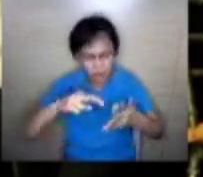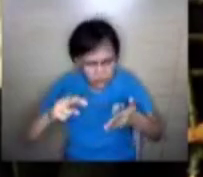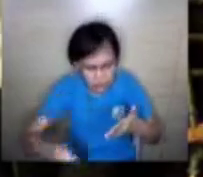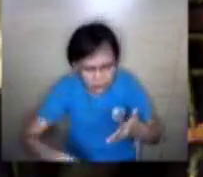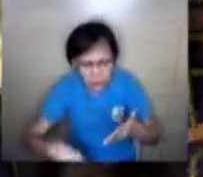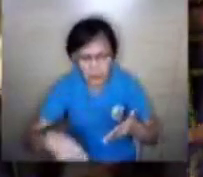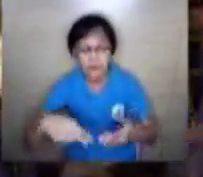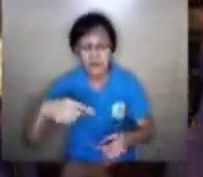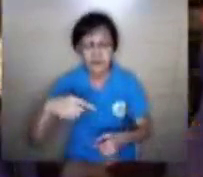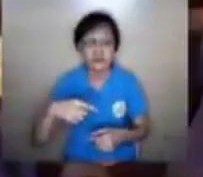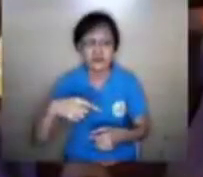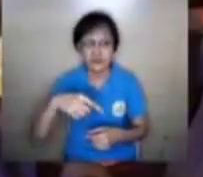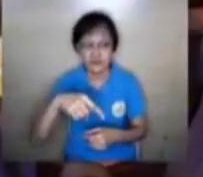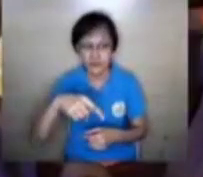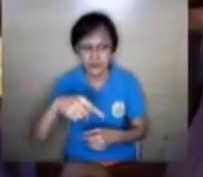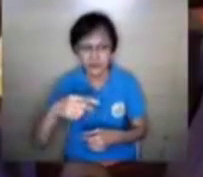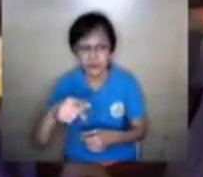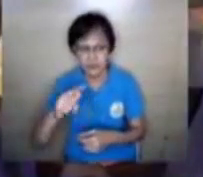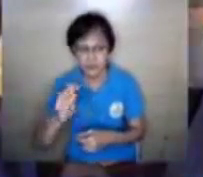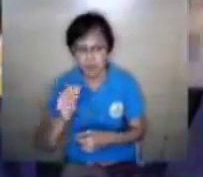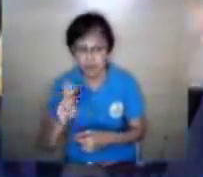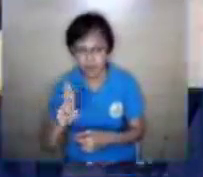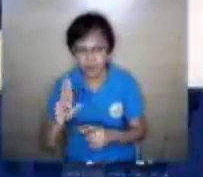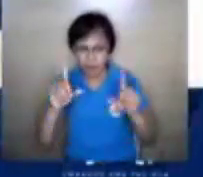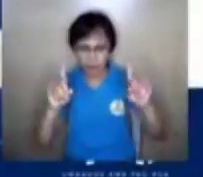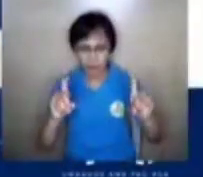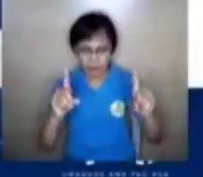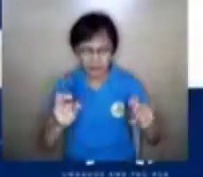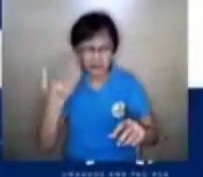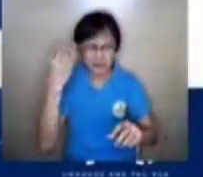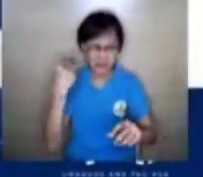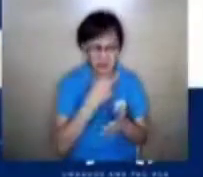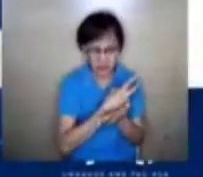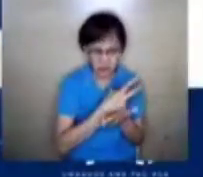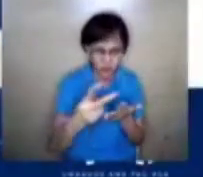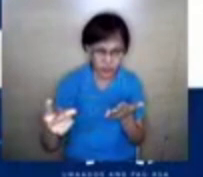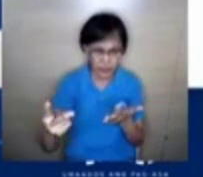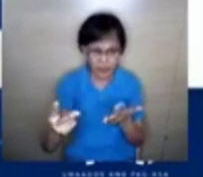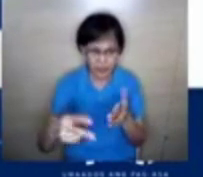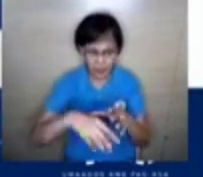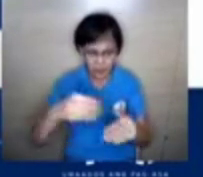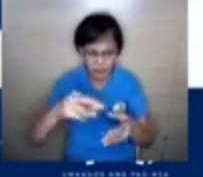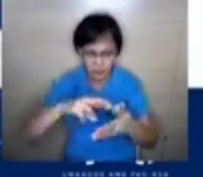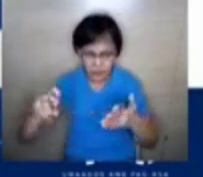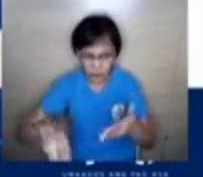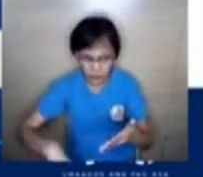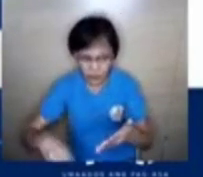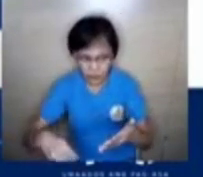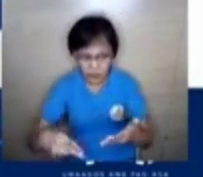PCR test. Nung una, umaabot ng 1-2 linggo dahil sa ating laboratorio,